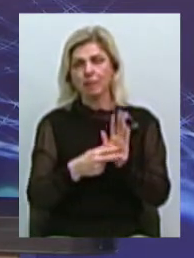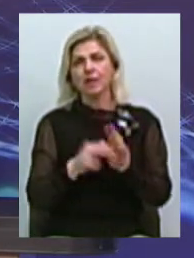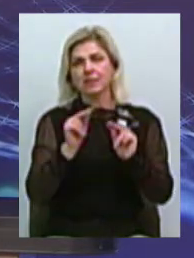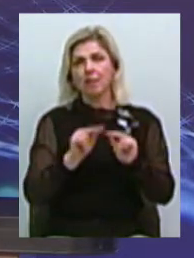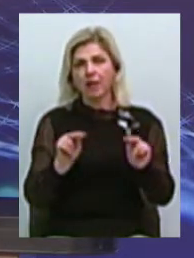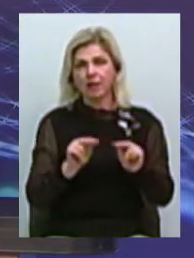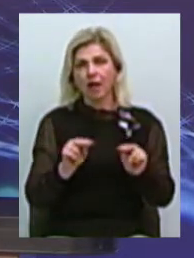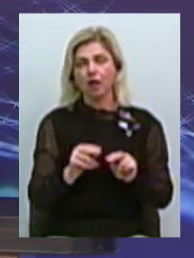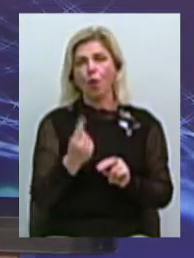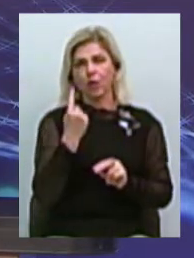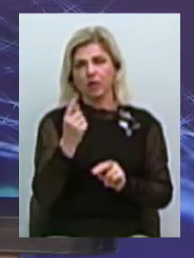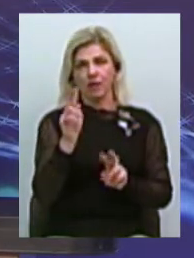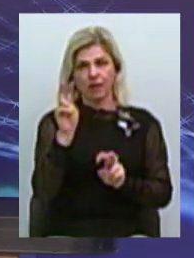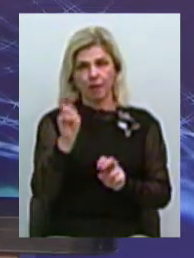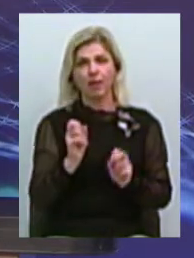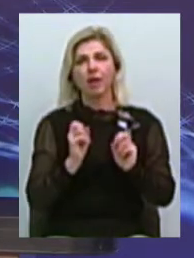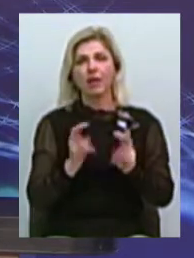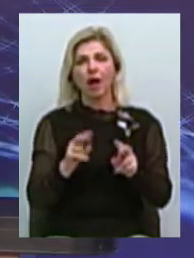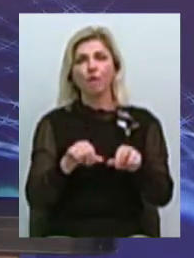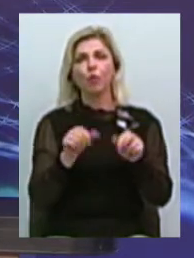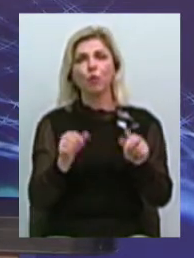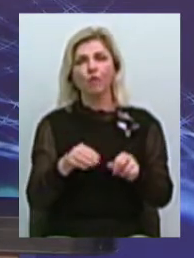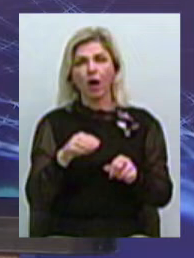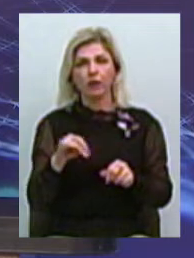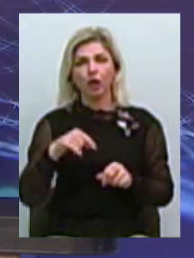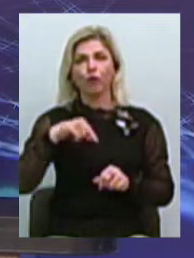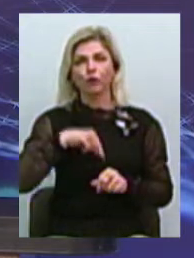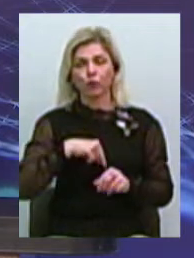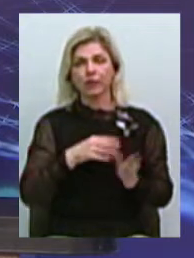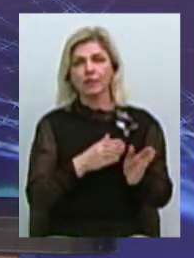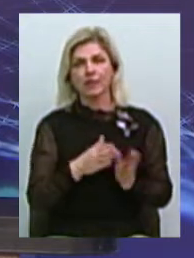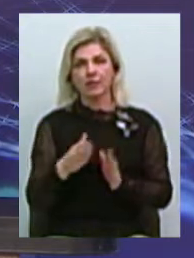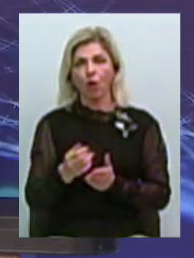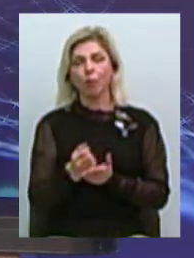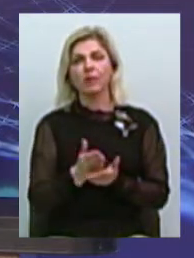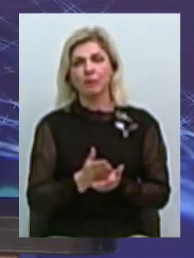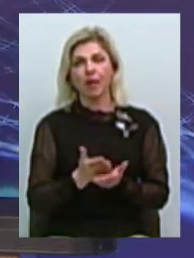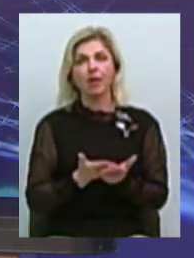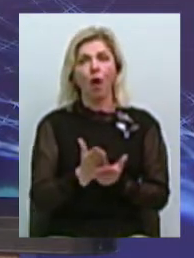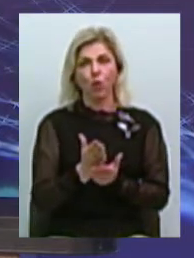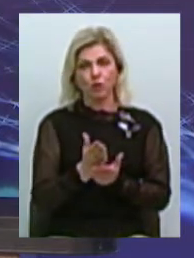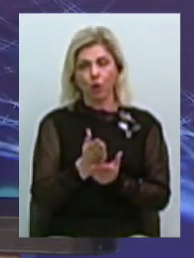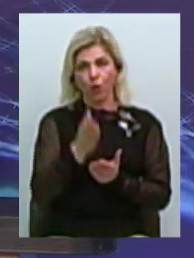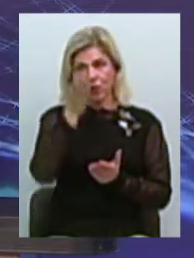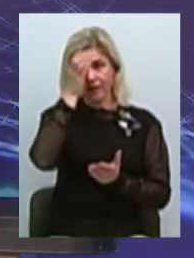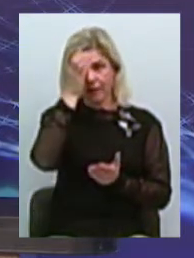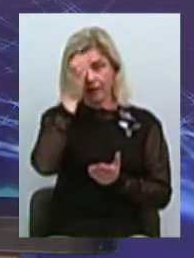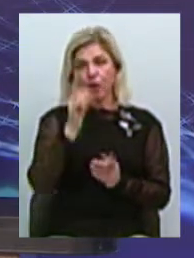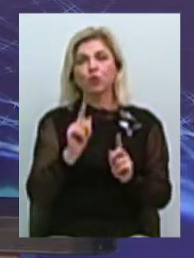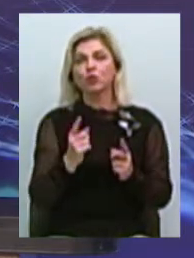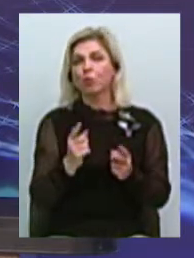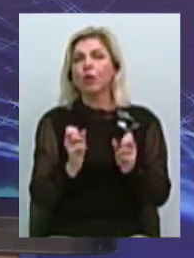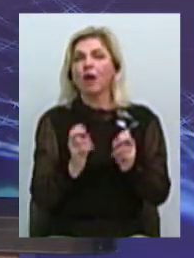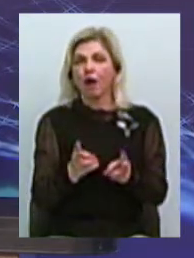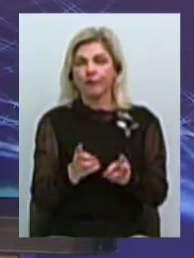темі однієї – як сформувати внутрішню систему забезпечення якості освіти. Чому саме як? І це